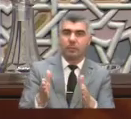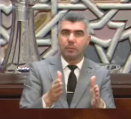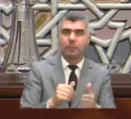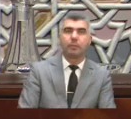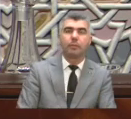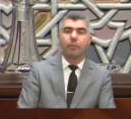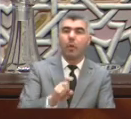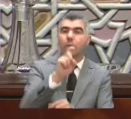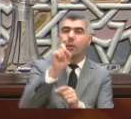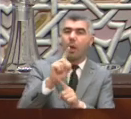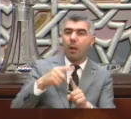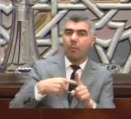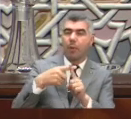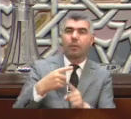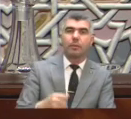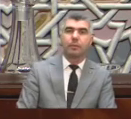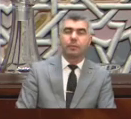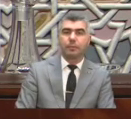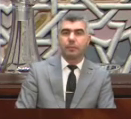التعقيب ديالكم السيد النائب المحترم.